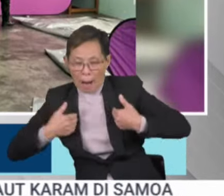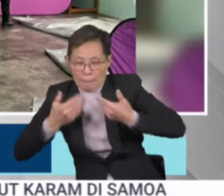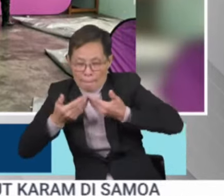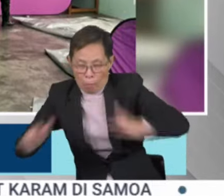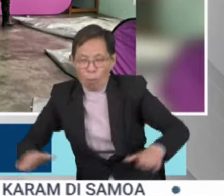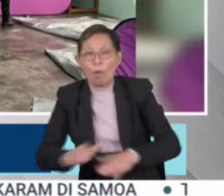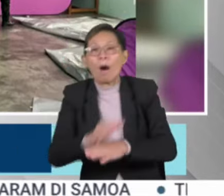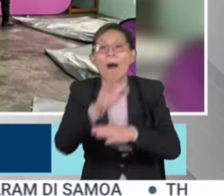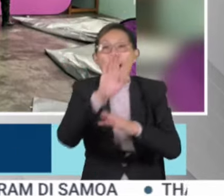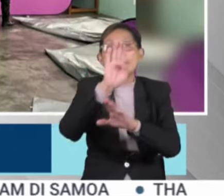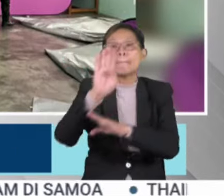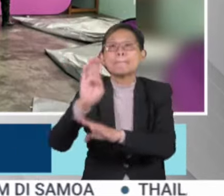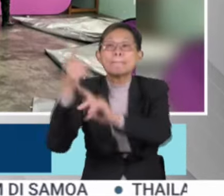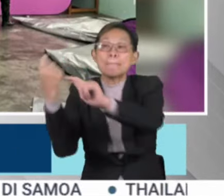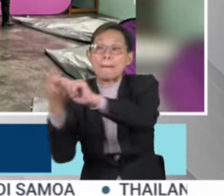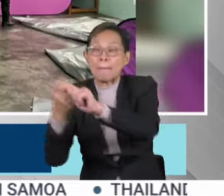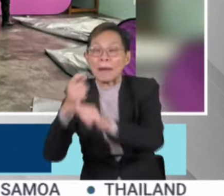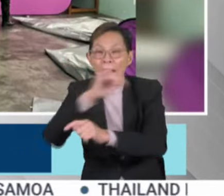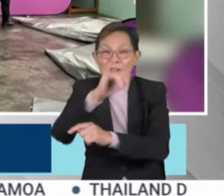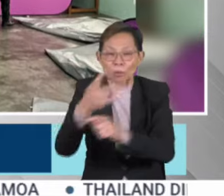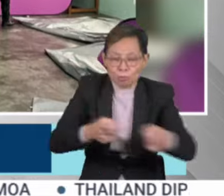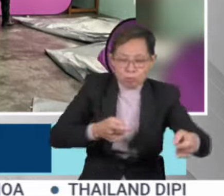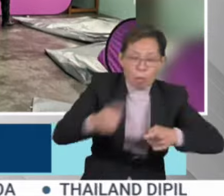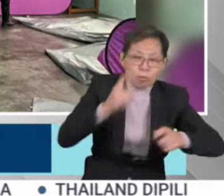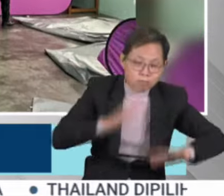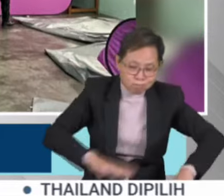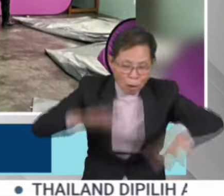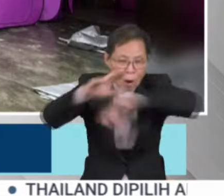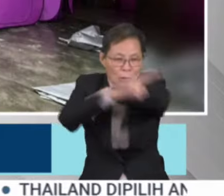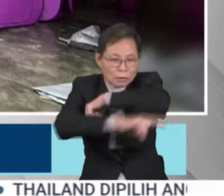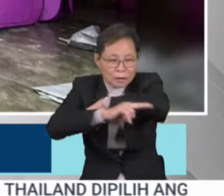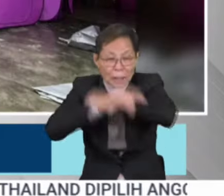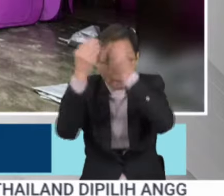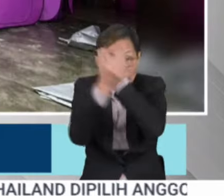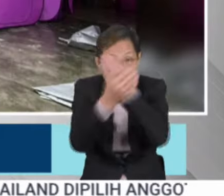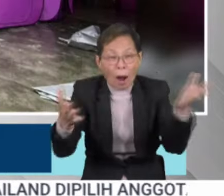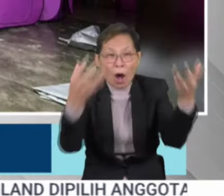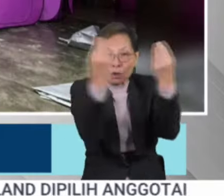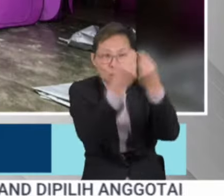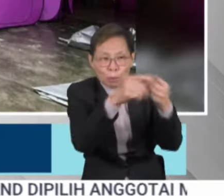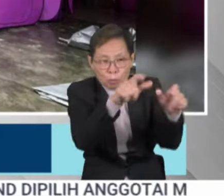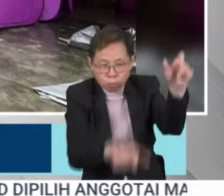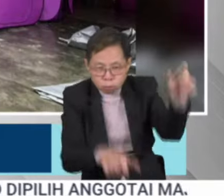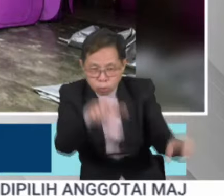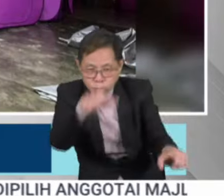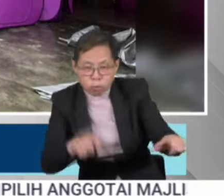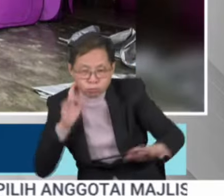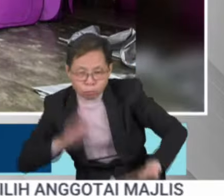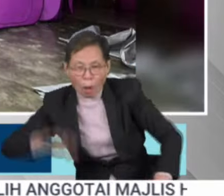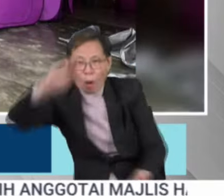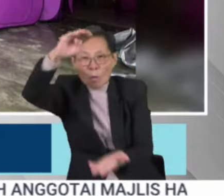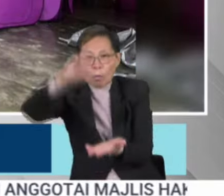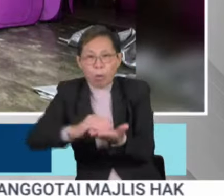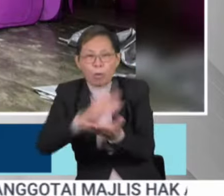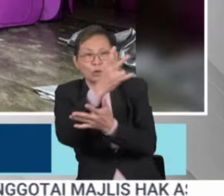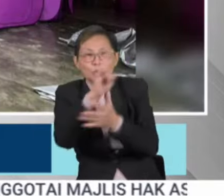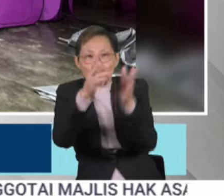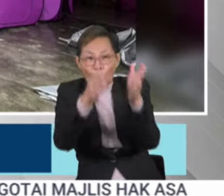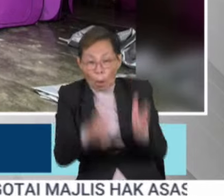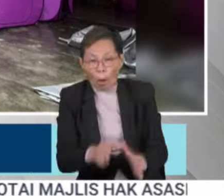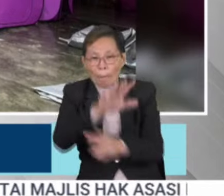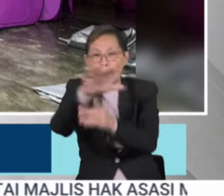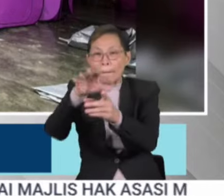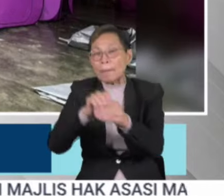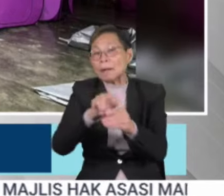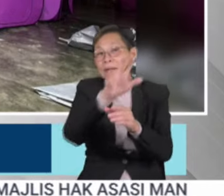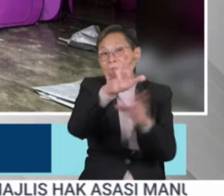SK Seri Benut, Batu Pahat. Jawatankuasa Pengurusan Bencana Negeri memaklumkan jumlah penduduk terjejas menurun kepada 17 orang